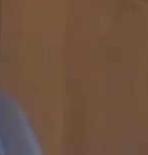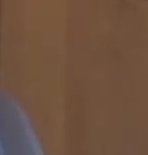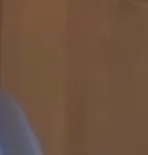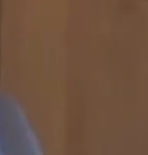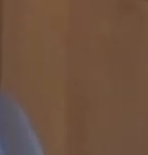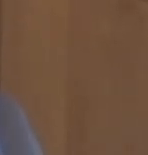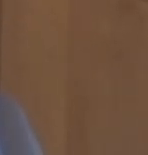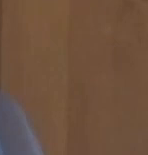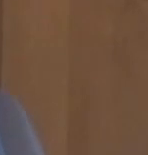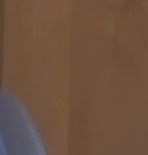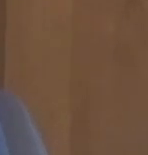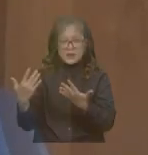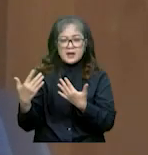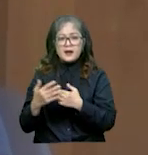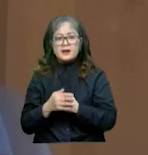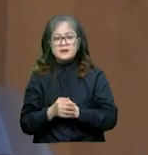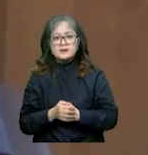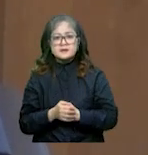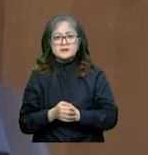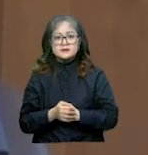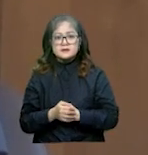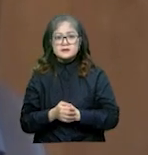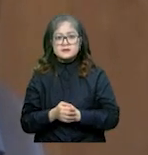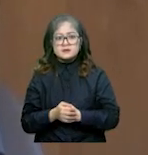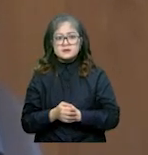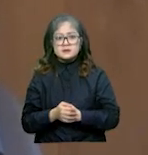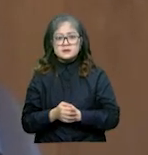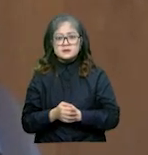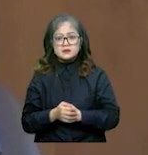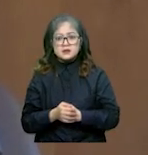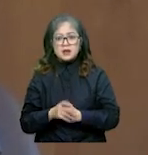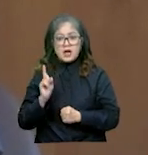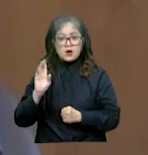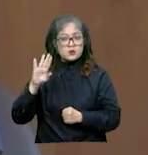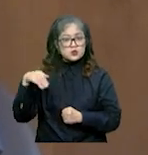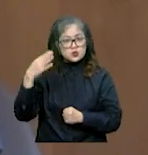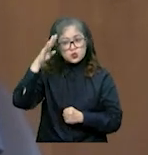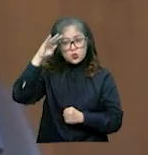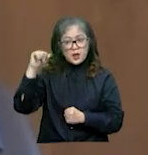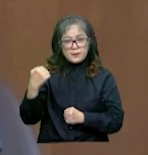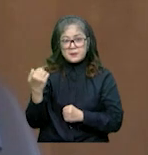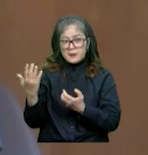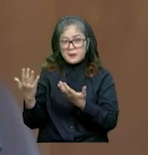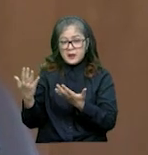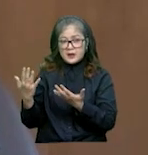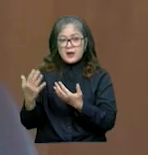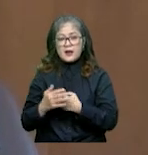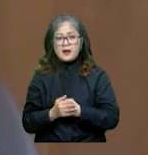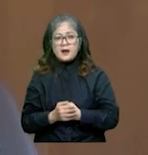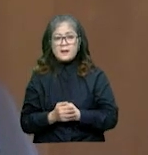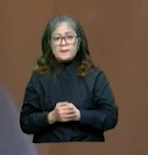Yang mendominasi tentu kalau suami itu rata-rata istrinya antara